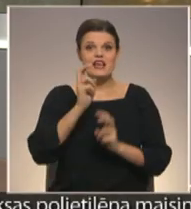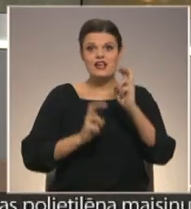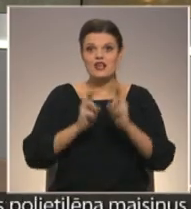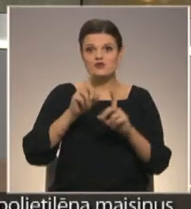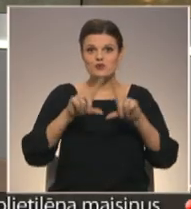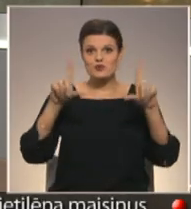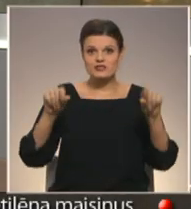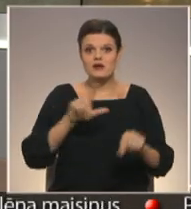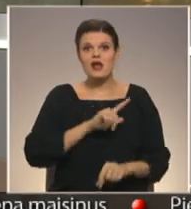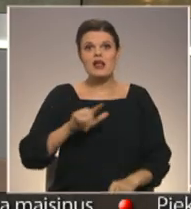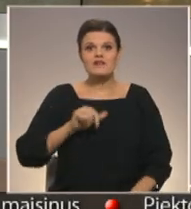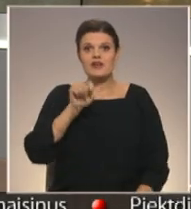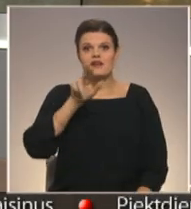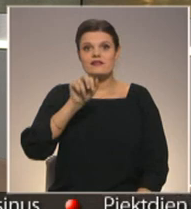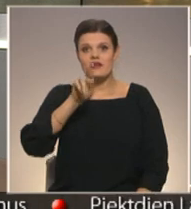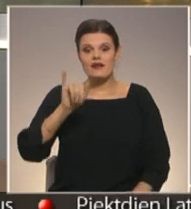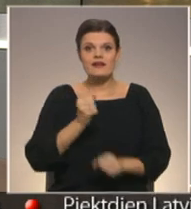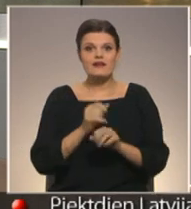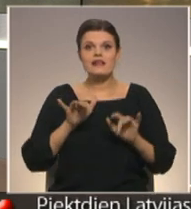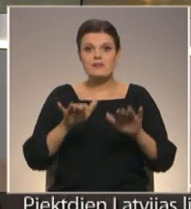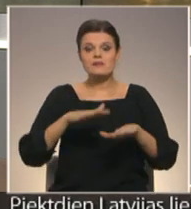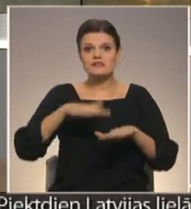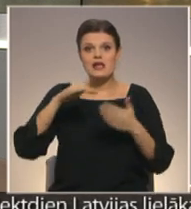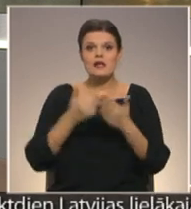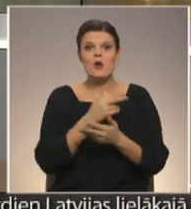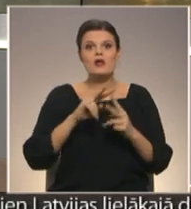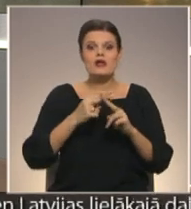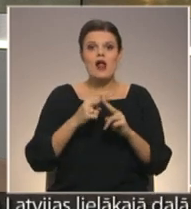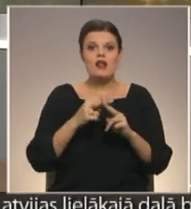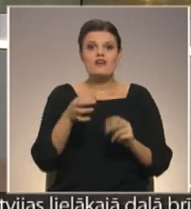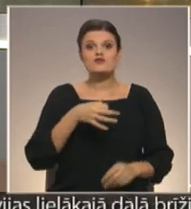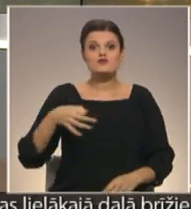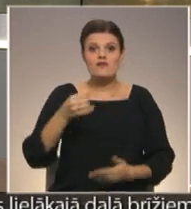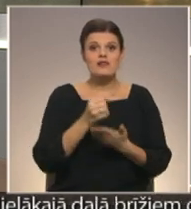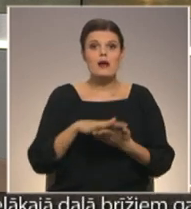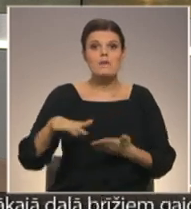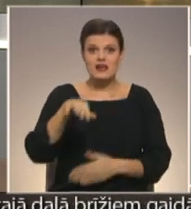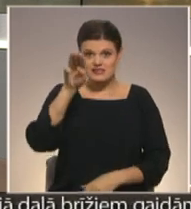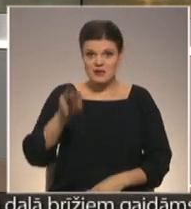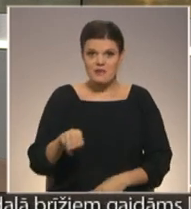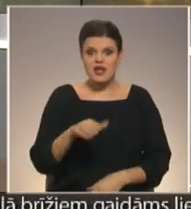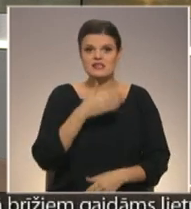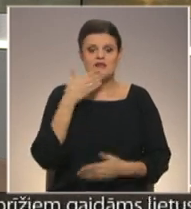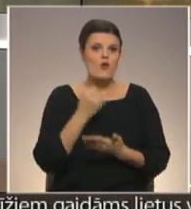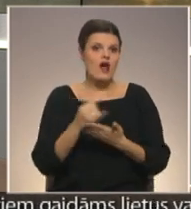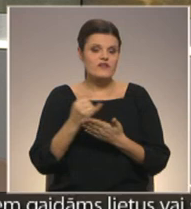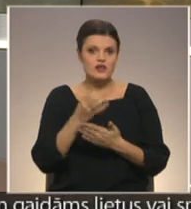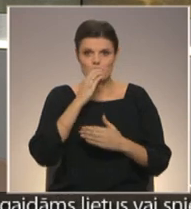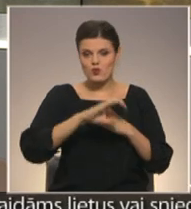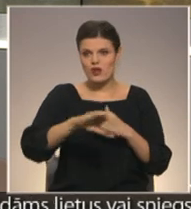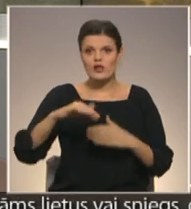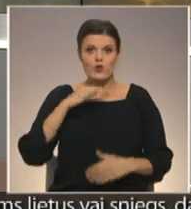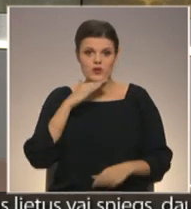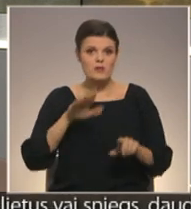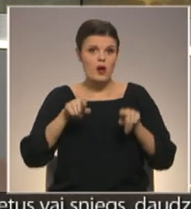Siera ražošanas uzņēmuma Latvijas dairīja darbības dēļ Jaunjelgavas novada Sērenes pagastā jau gandrīz mēnesi pilnvērtīgi netiek attīrīti notekūdeņi.